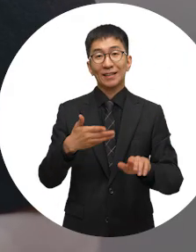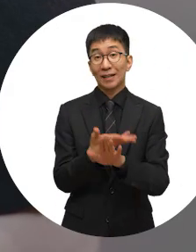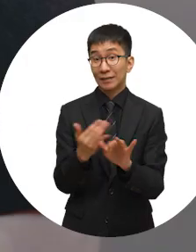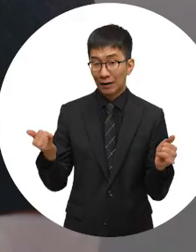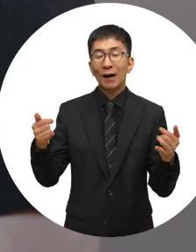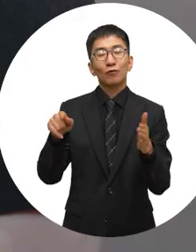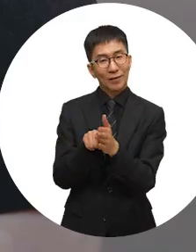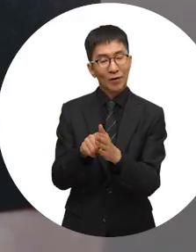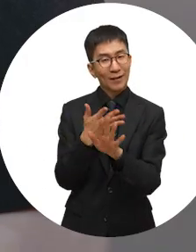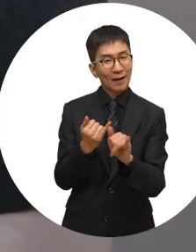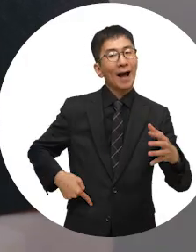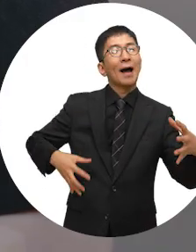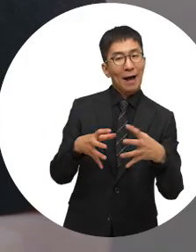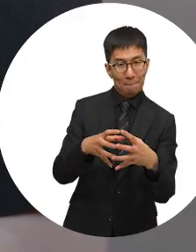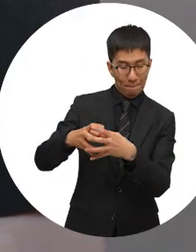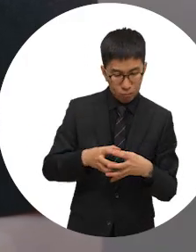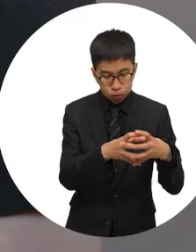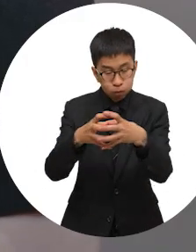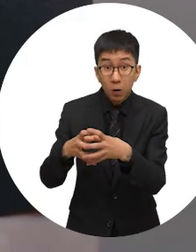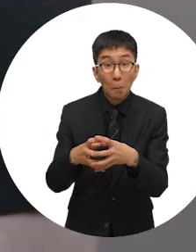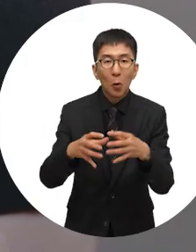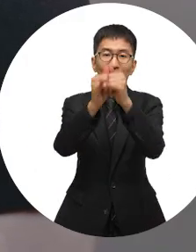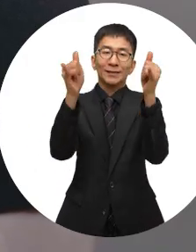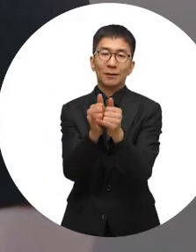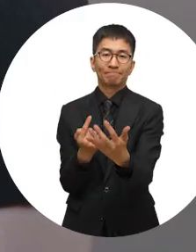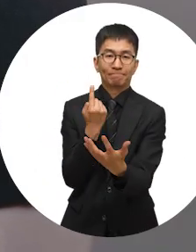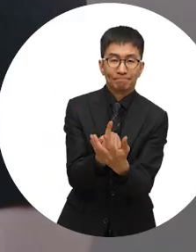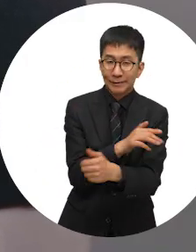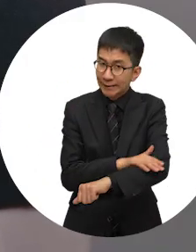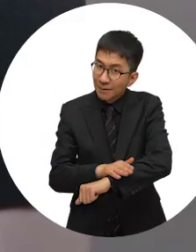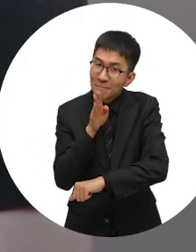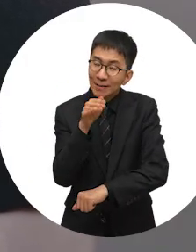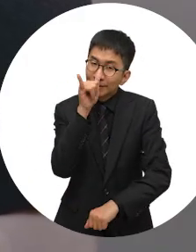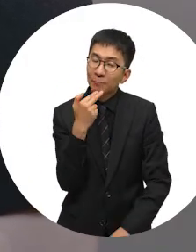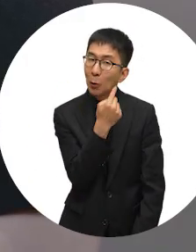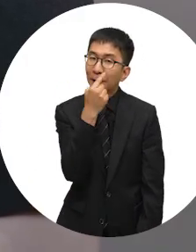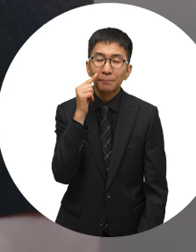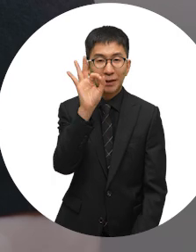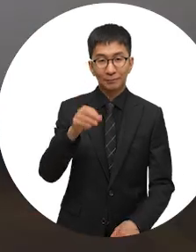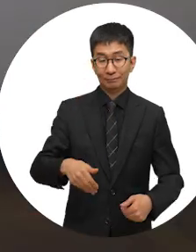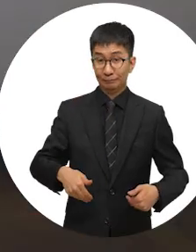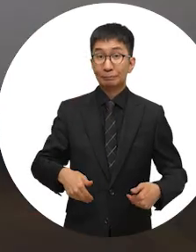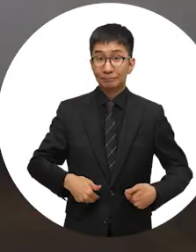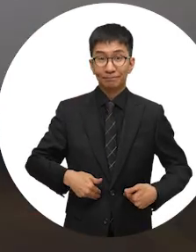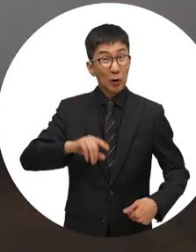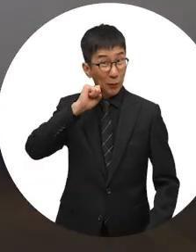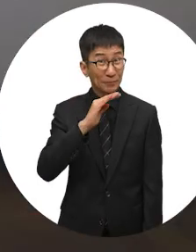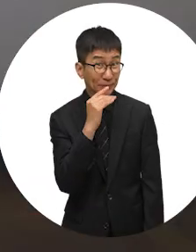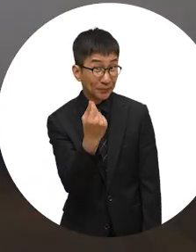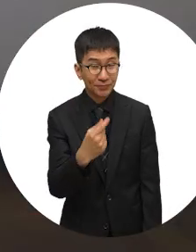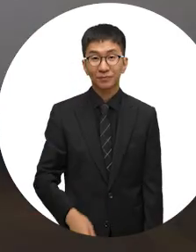위해, 타인과 함께 공동체의 구성원으로서의 역할 수행 과정이 관찰되는가를 평가하게 됩니다. 조금